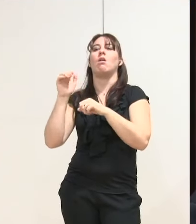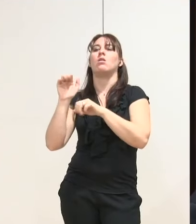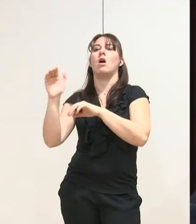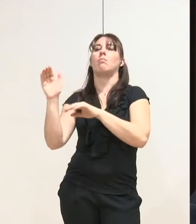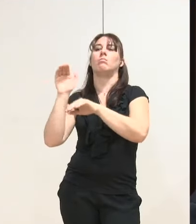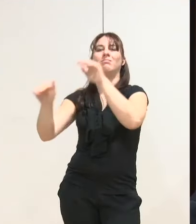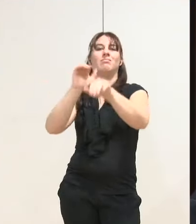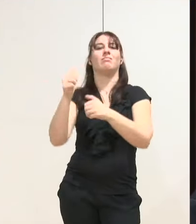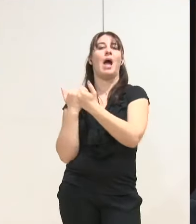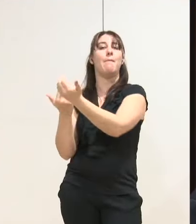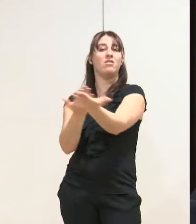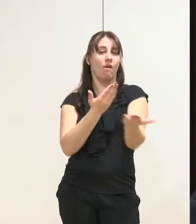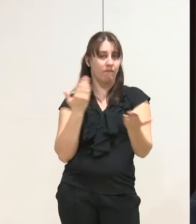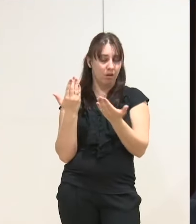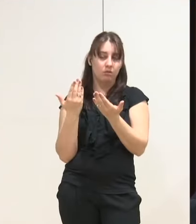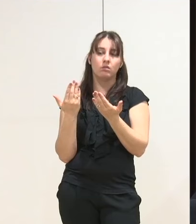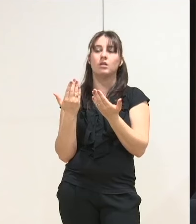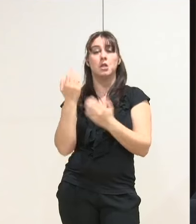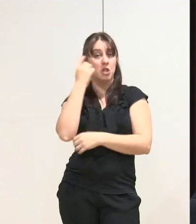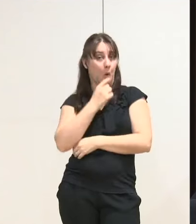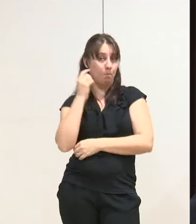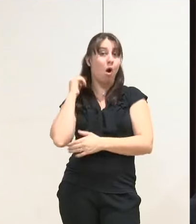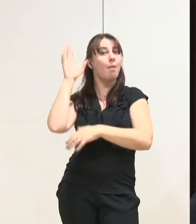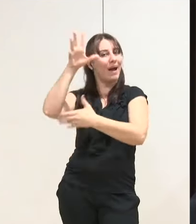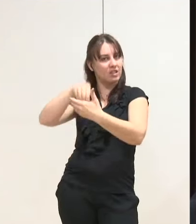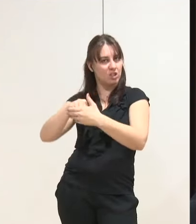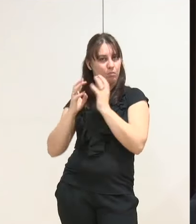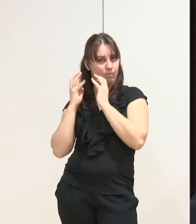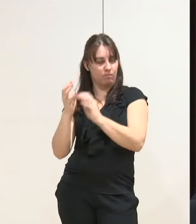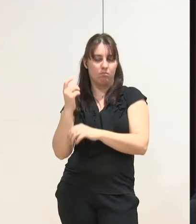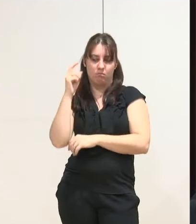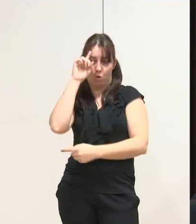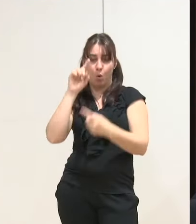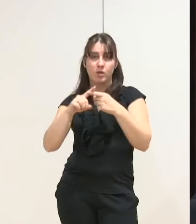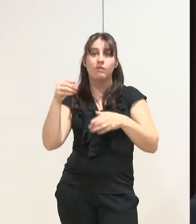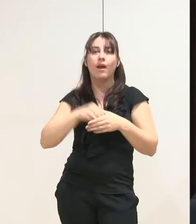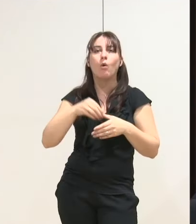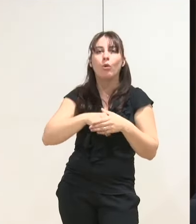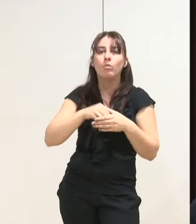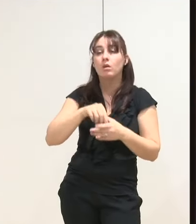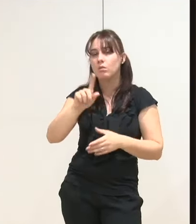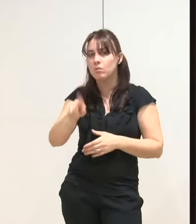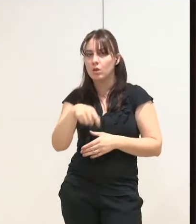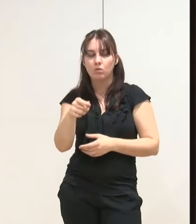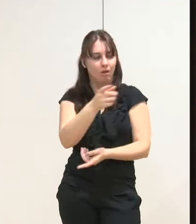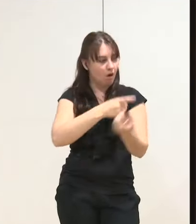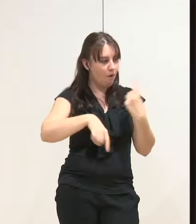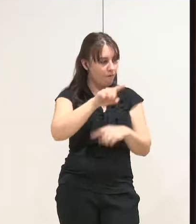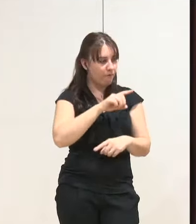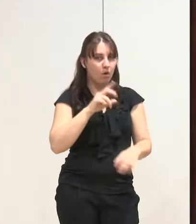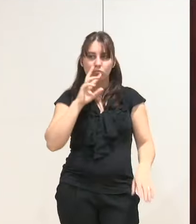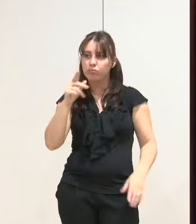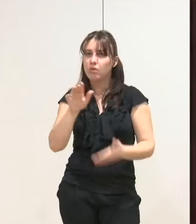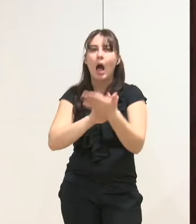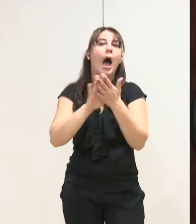suis rendu compte que pour faire des économies faut faire des économies bien sûr vous avez tablé sur pardon vous